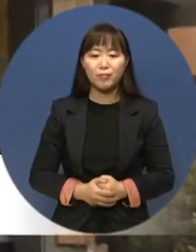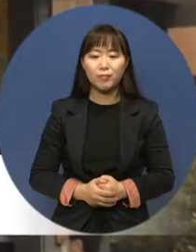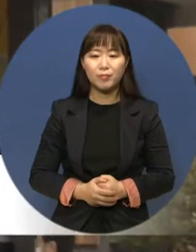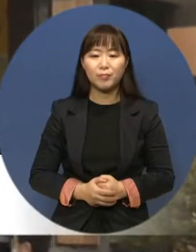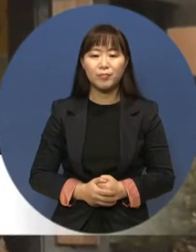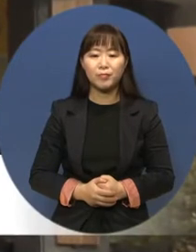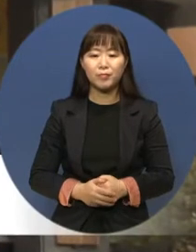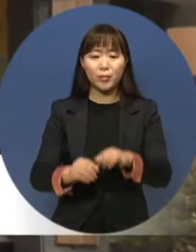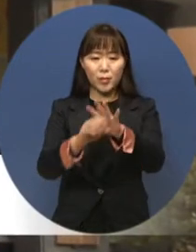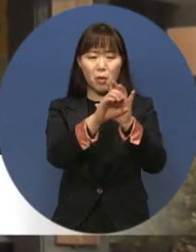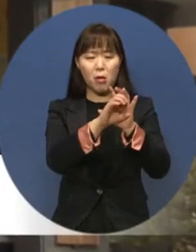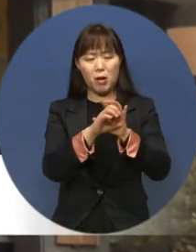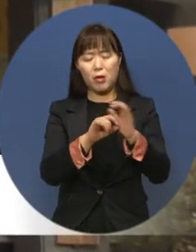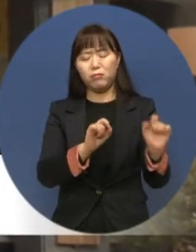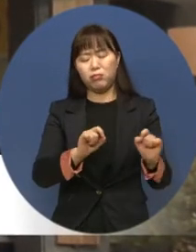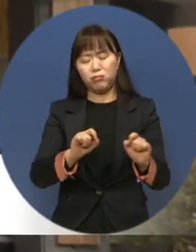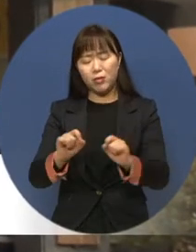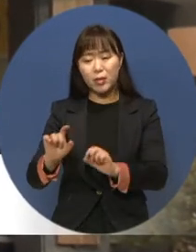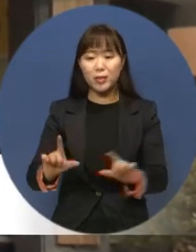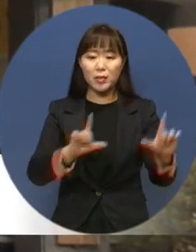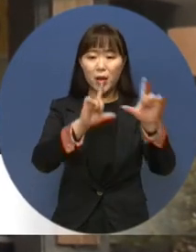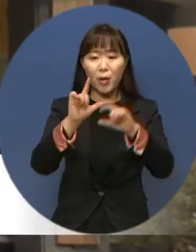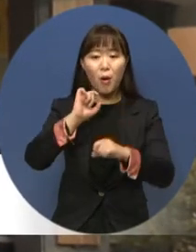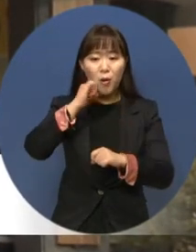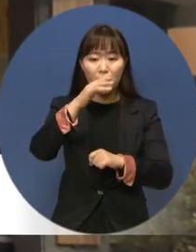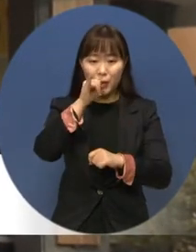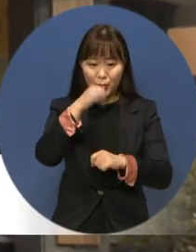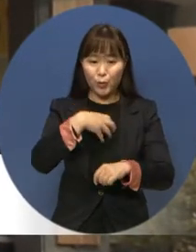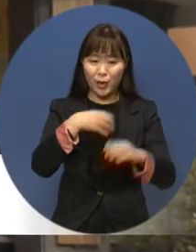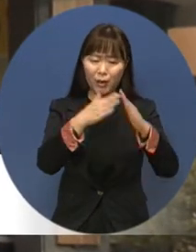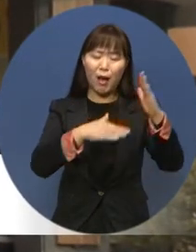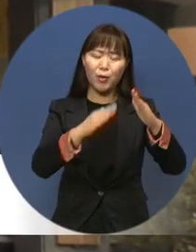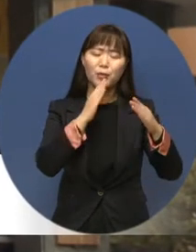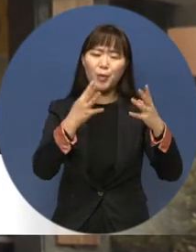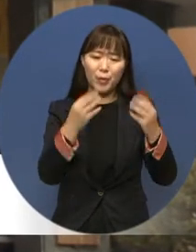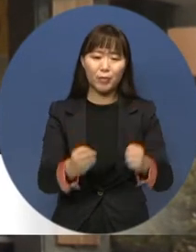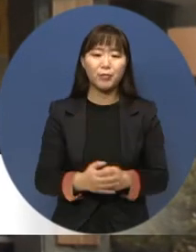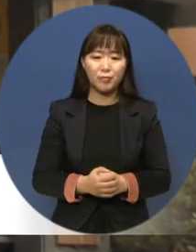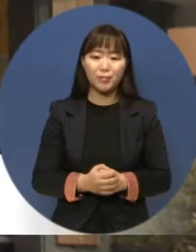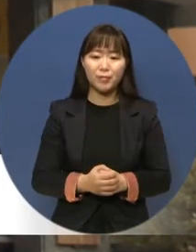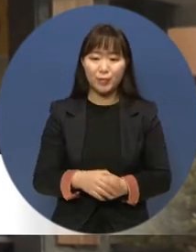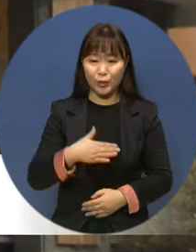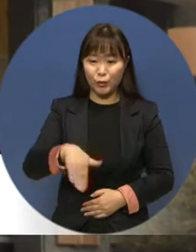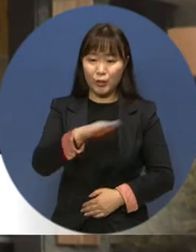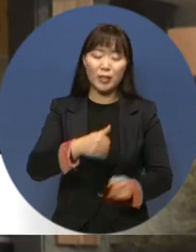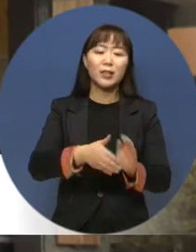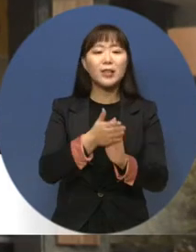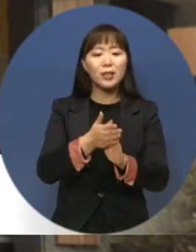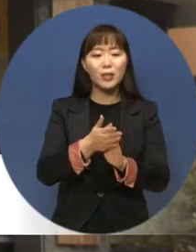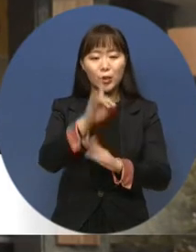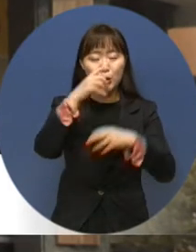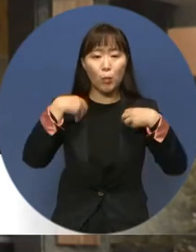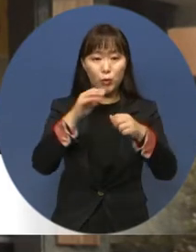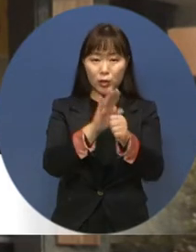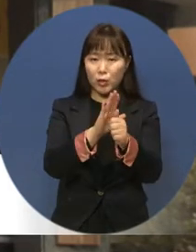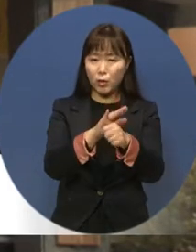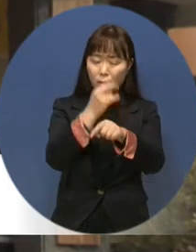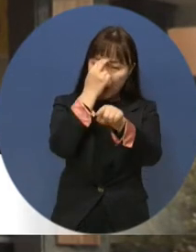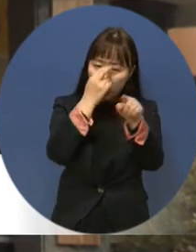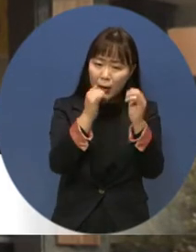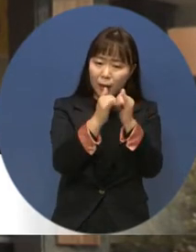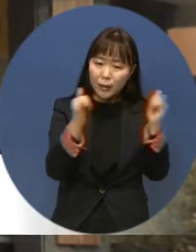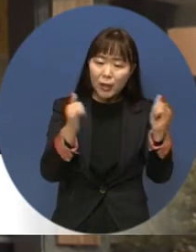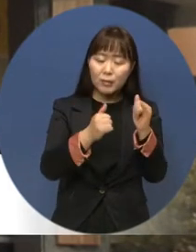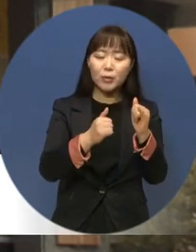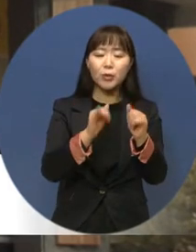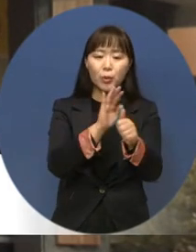코로나19 장기화로 생활에 어려움을 겪고 있는 유기가정이 많이 늘었습니다. 우리 시는 정부 지원 사각지대 노예에 있는